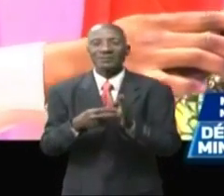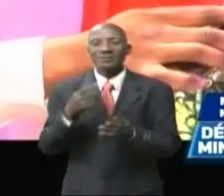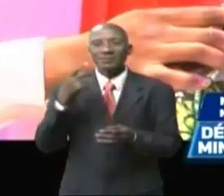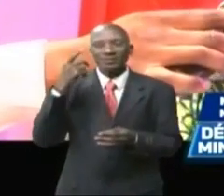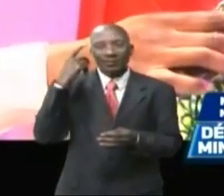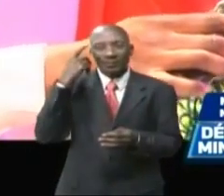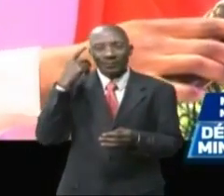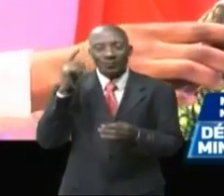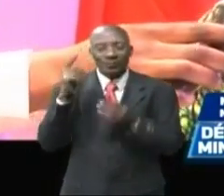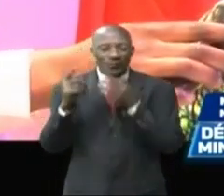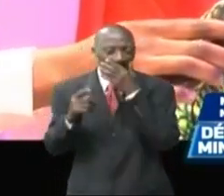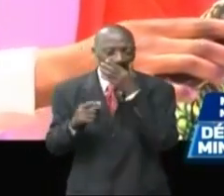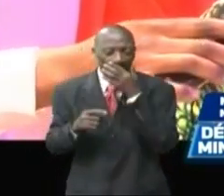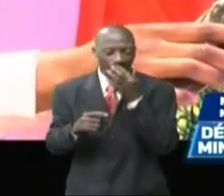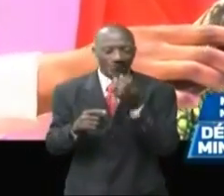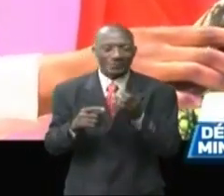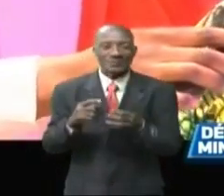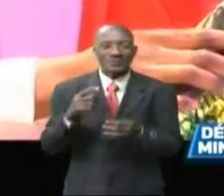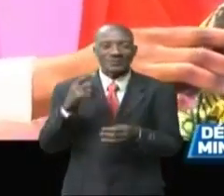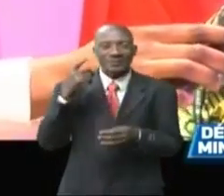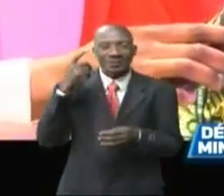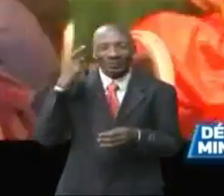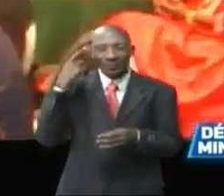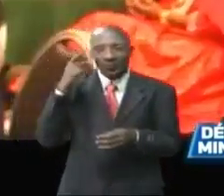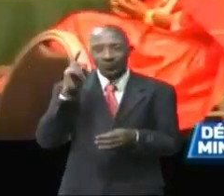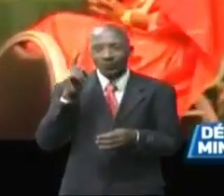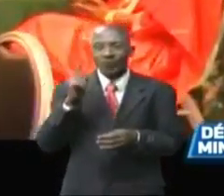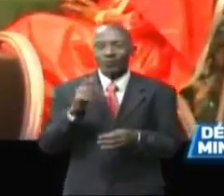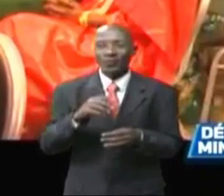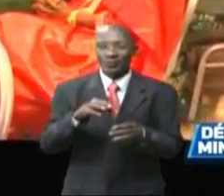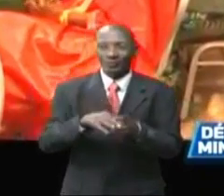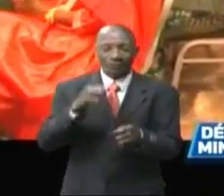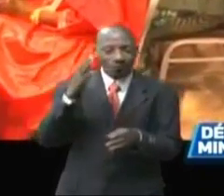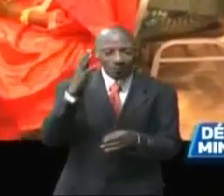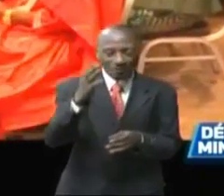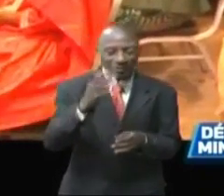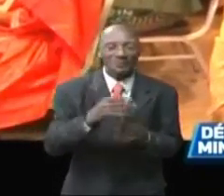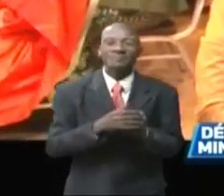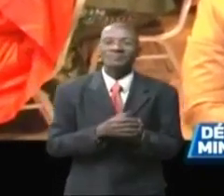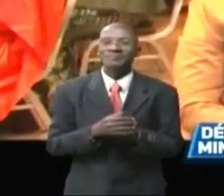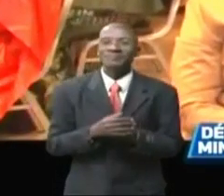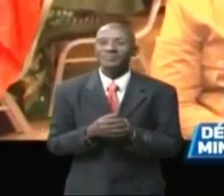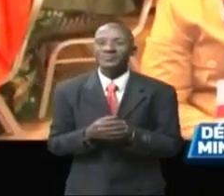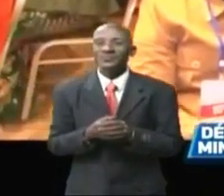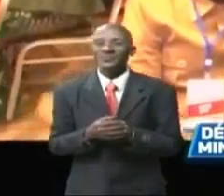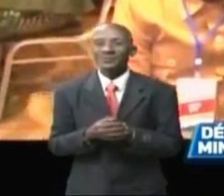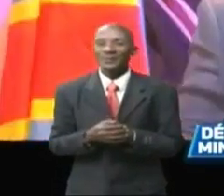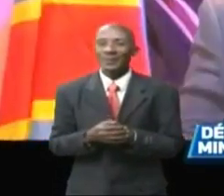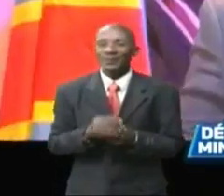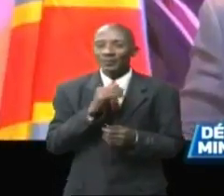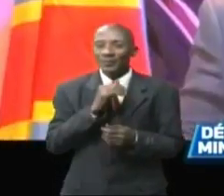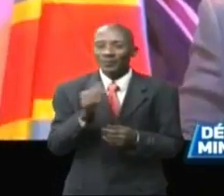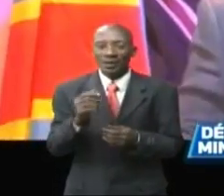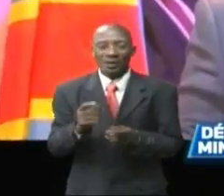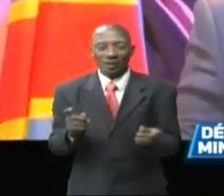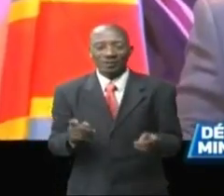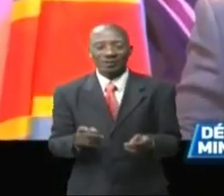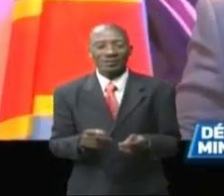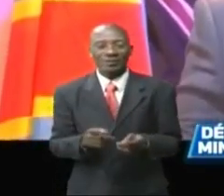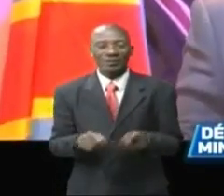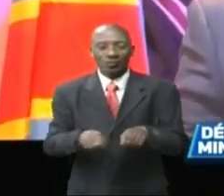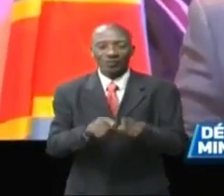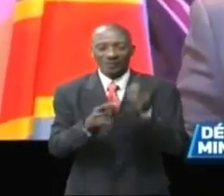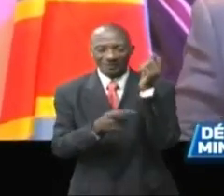que pour l'autonomisation de la femme. S'exprimant au nom du gouverneur du Haut-Katanga, le vice-gouverneur